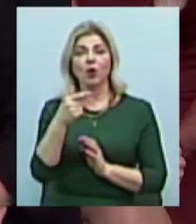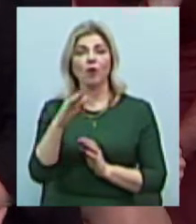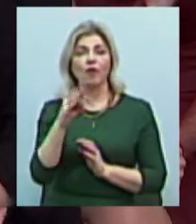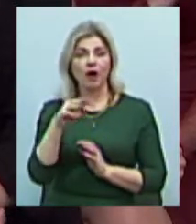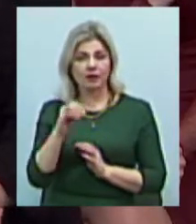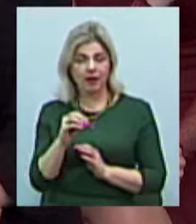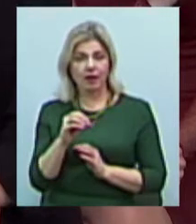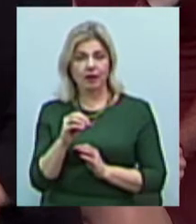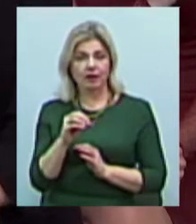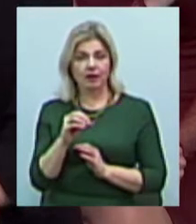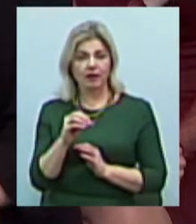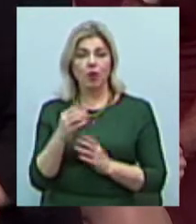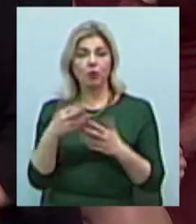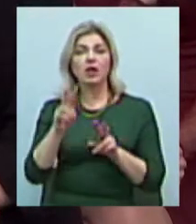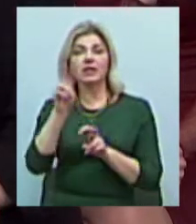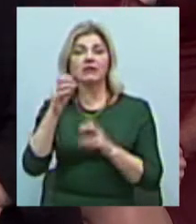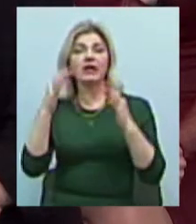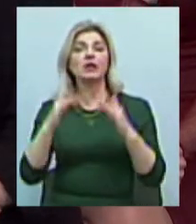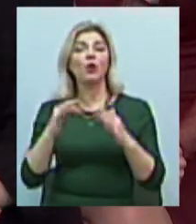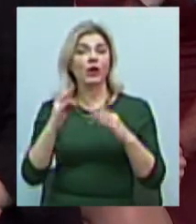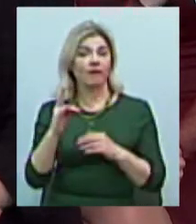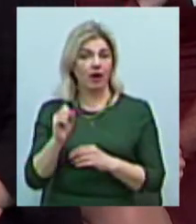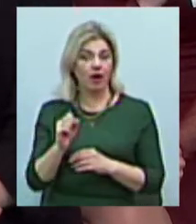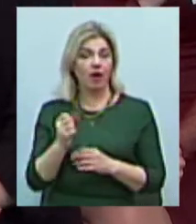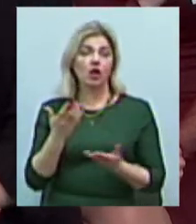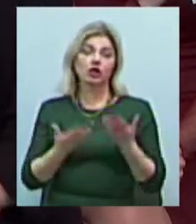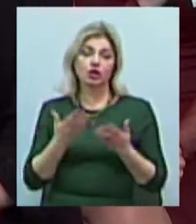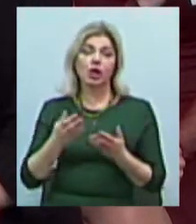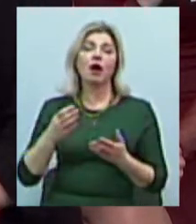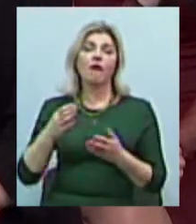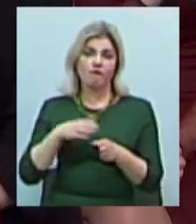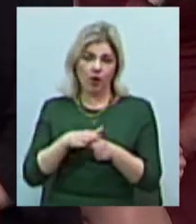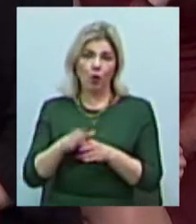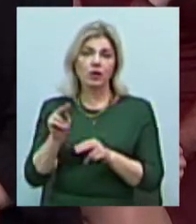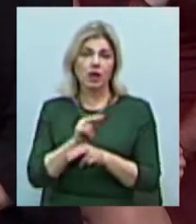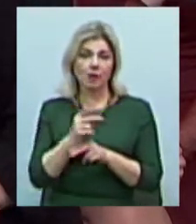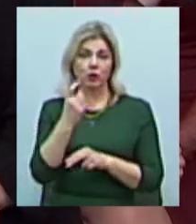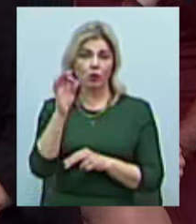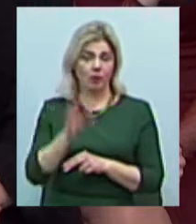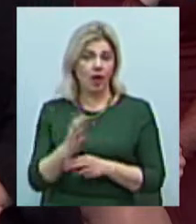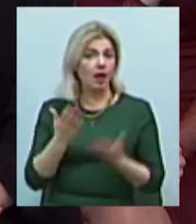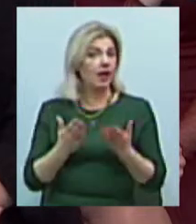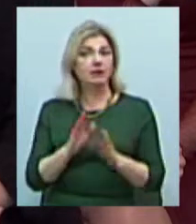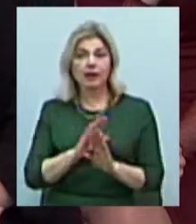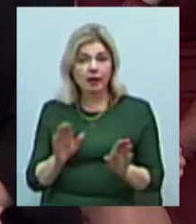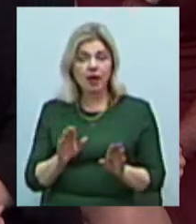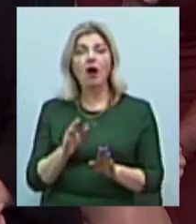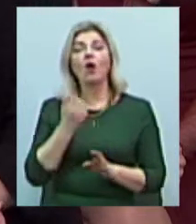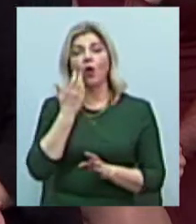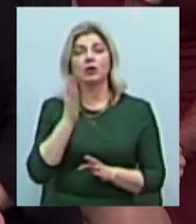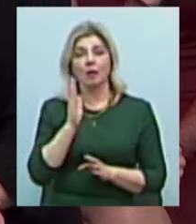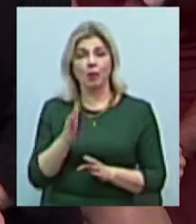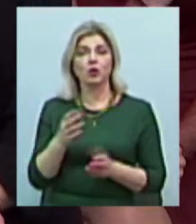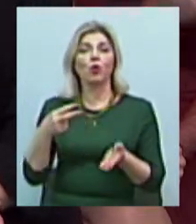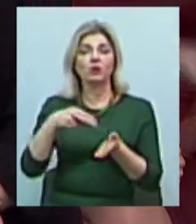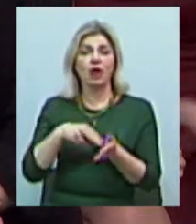Березнюхувати-Калинівка. Снігорівка вже називається вона. Так. Да. Чи виконаний ремонт на 100%? Якщо ні, то коли і чи буде встановлений ваговий